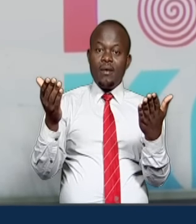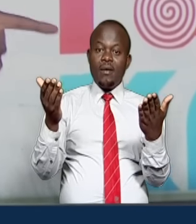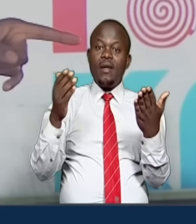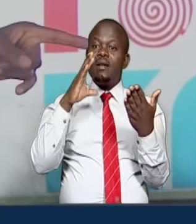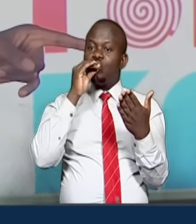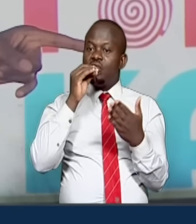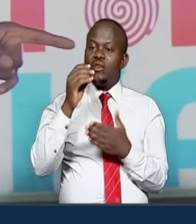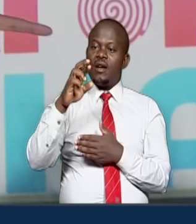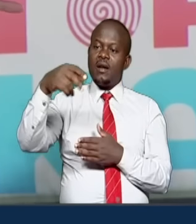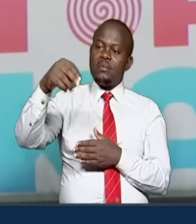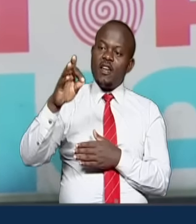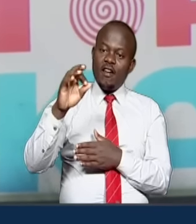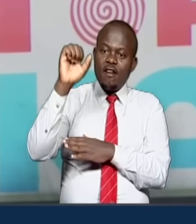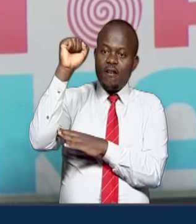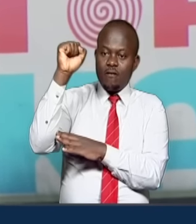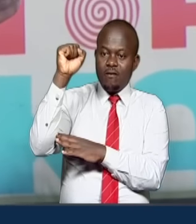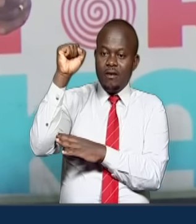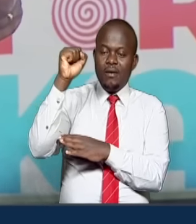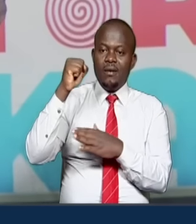tuvuga FPR